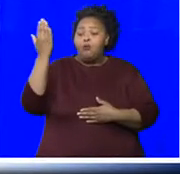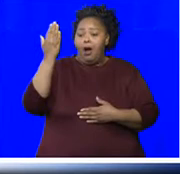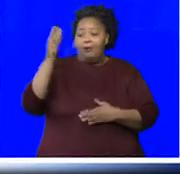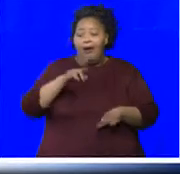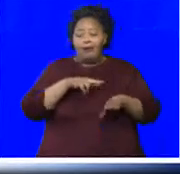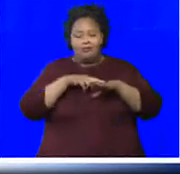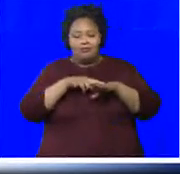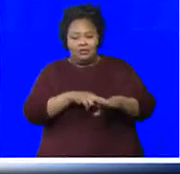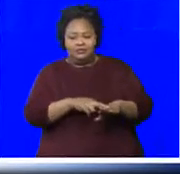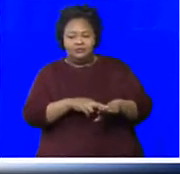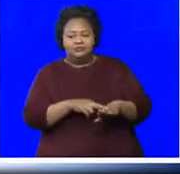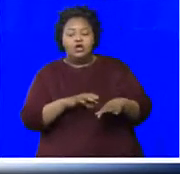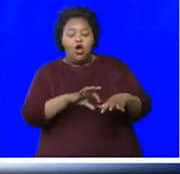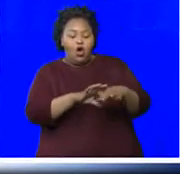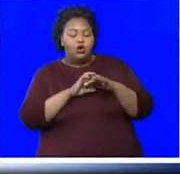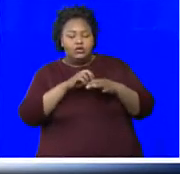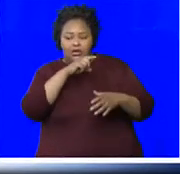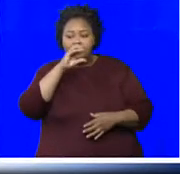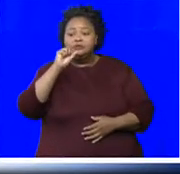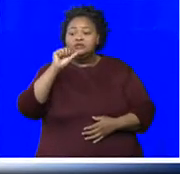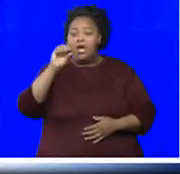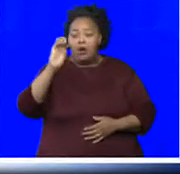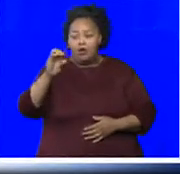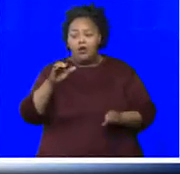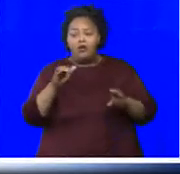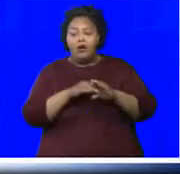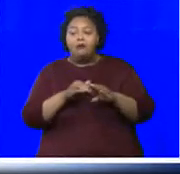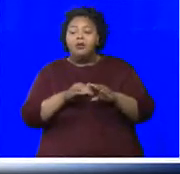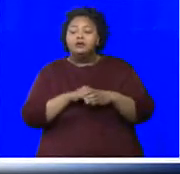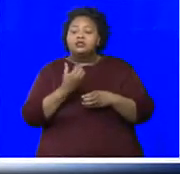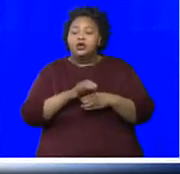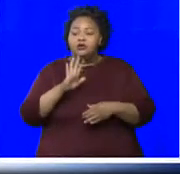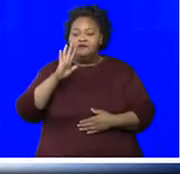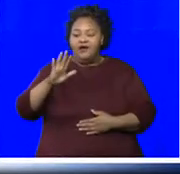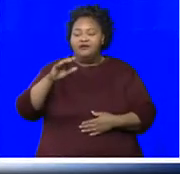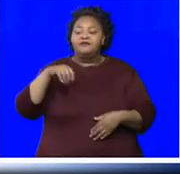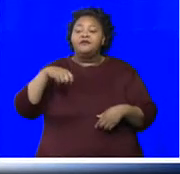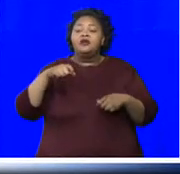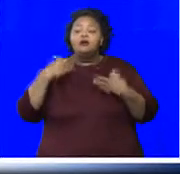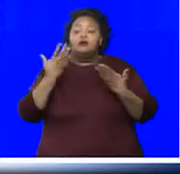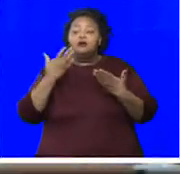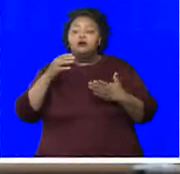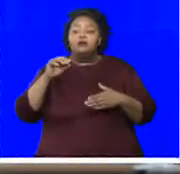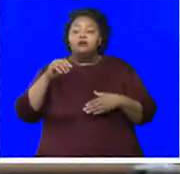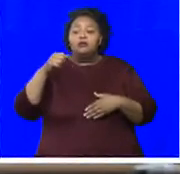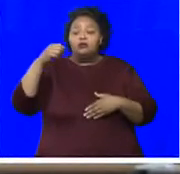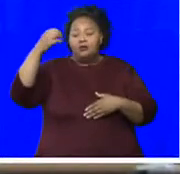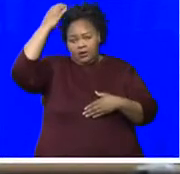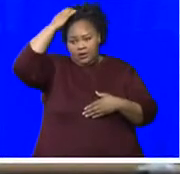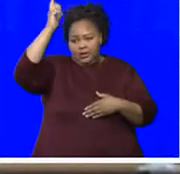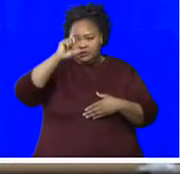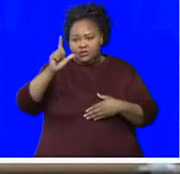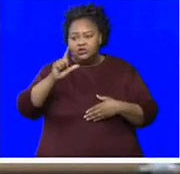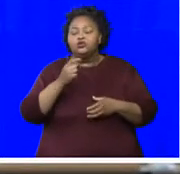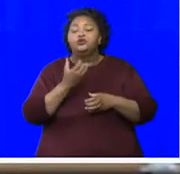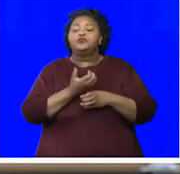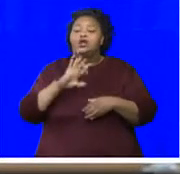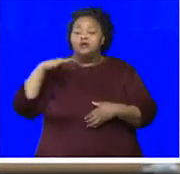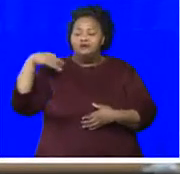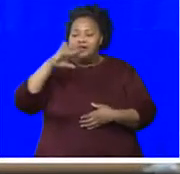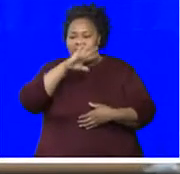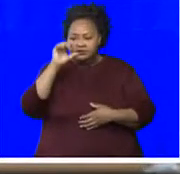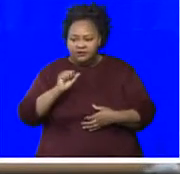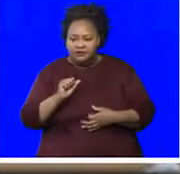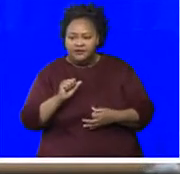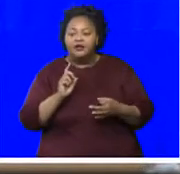yakasakhu yemaveli asihlanu lokuyiBotswana, eSwatini, Lesotho, Namibia nelive leSouth Africa. Indvuna yethule inkulumo